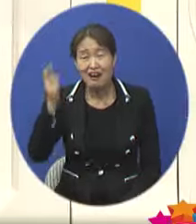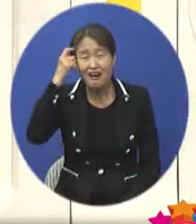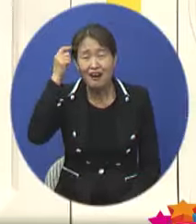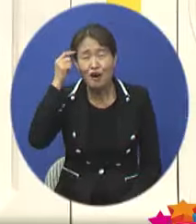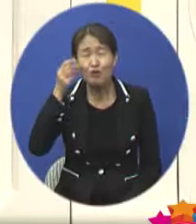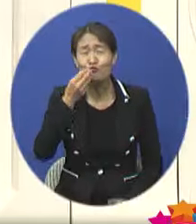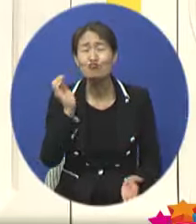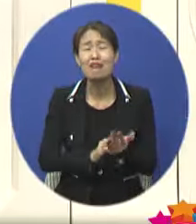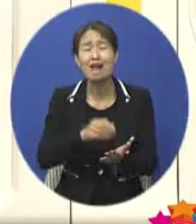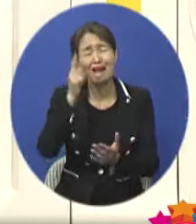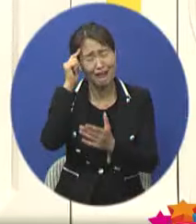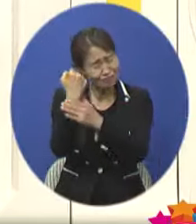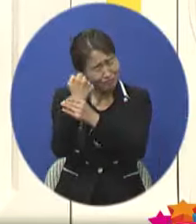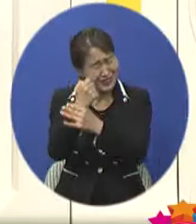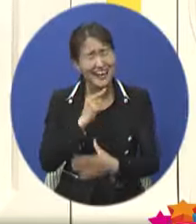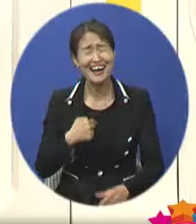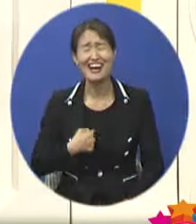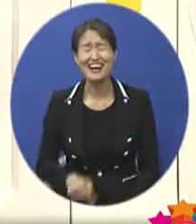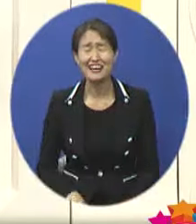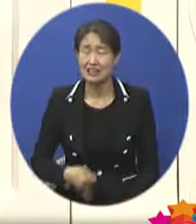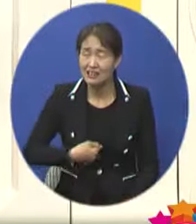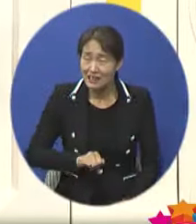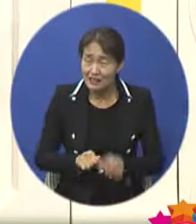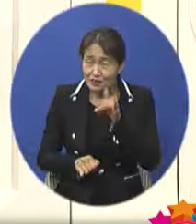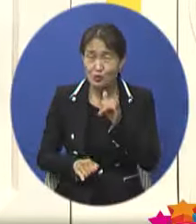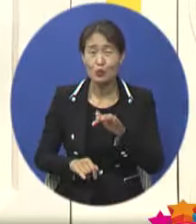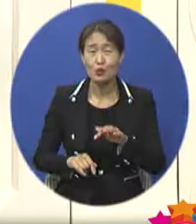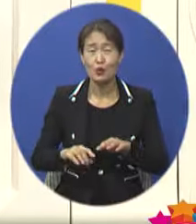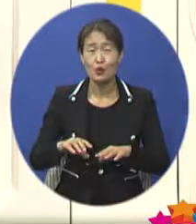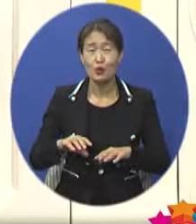좀 떨어져가지고. 딸도 있고 공주님도 있고 그런 건가요?